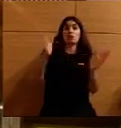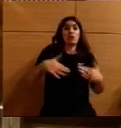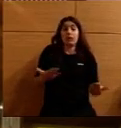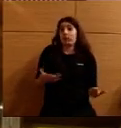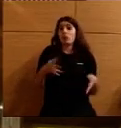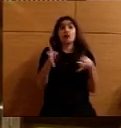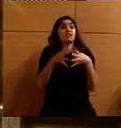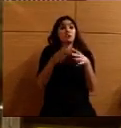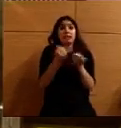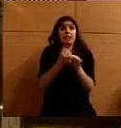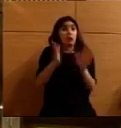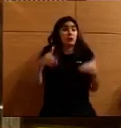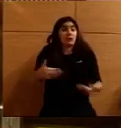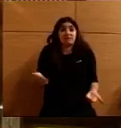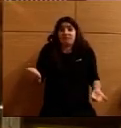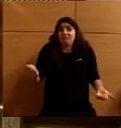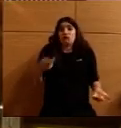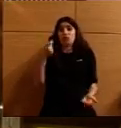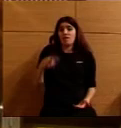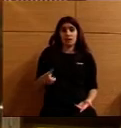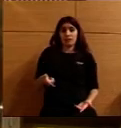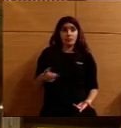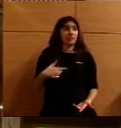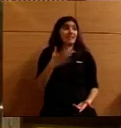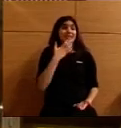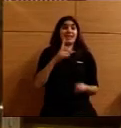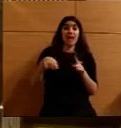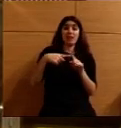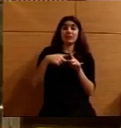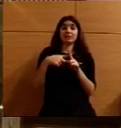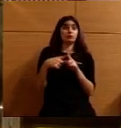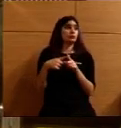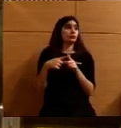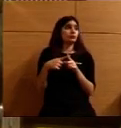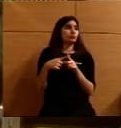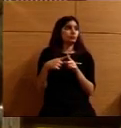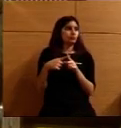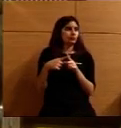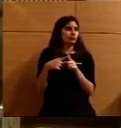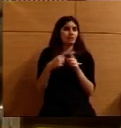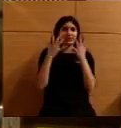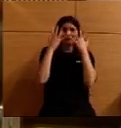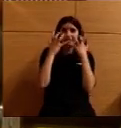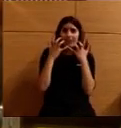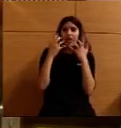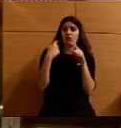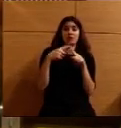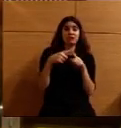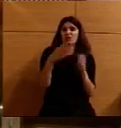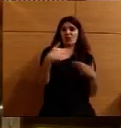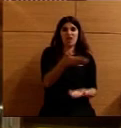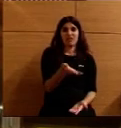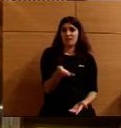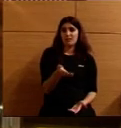estructura de treball, i si això significara que n'hi ha, a més, una serietat i, sobretot, el que no s'ha donat així,